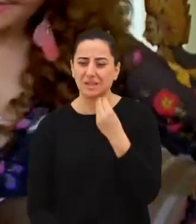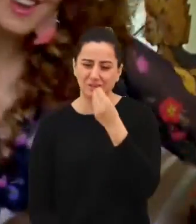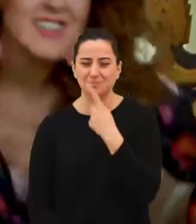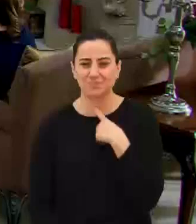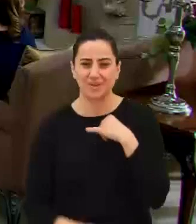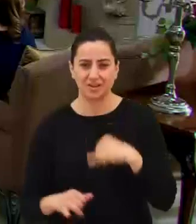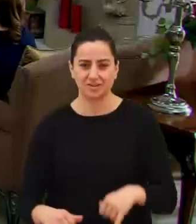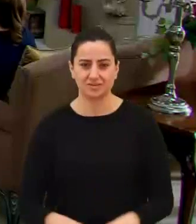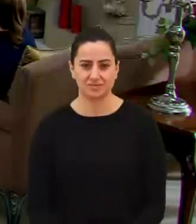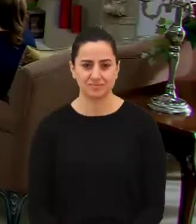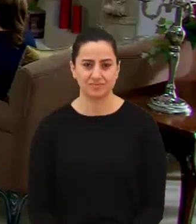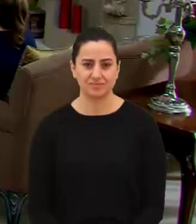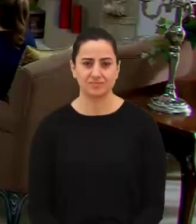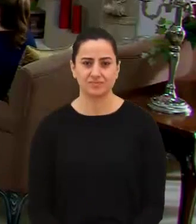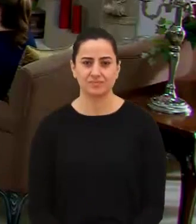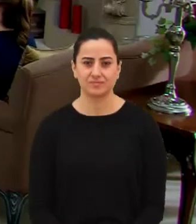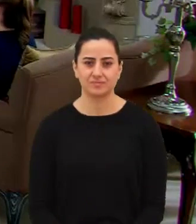ben de.